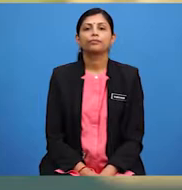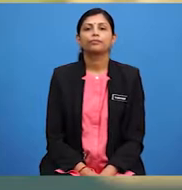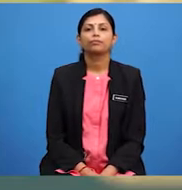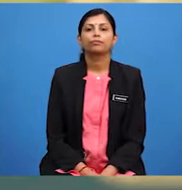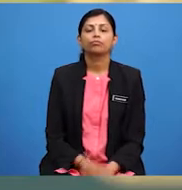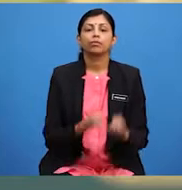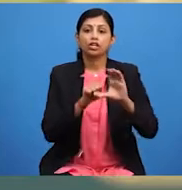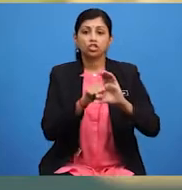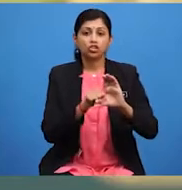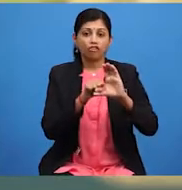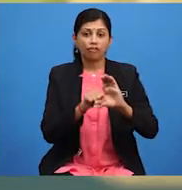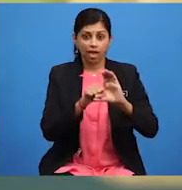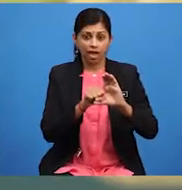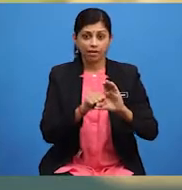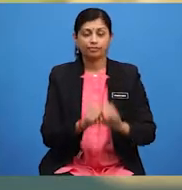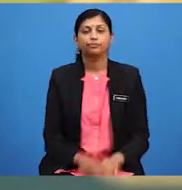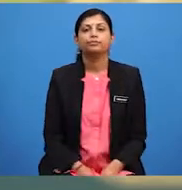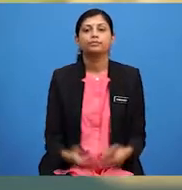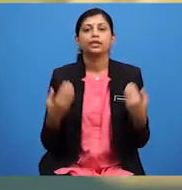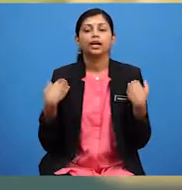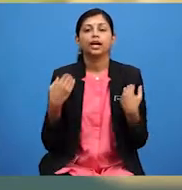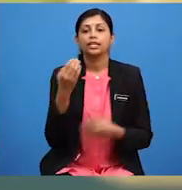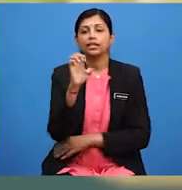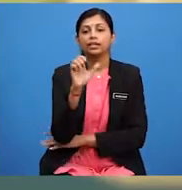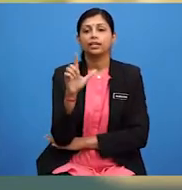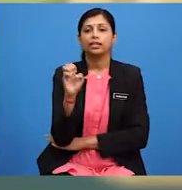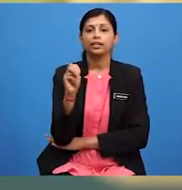sebuah sofa yang menggunakan elemen